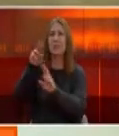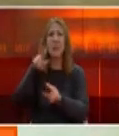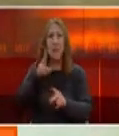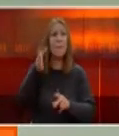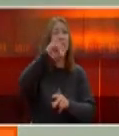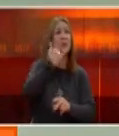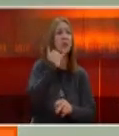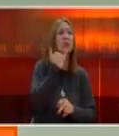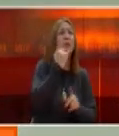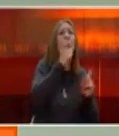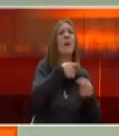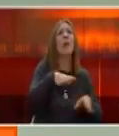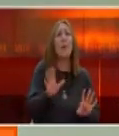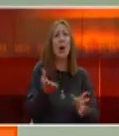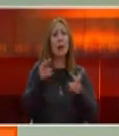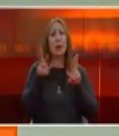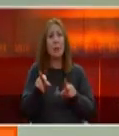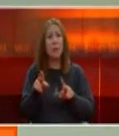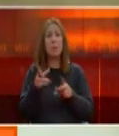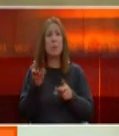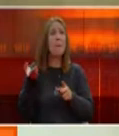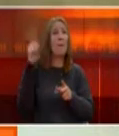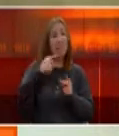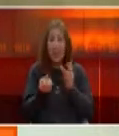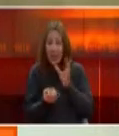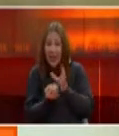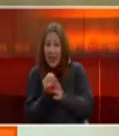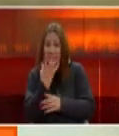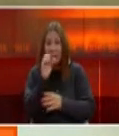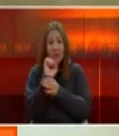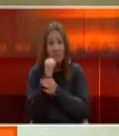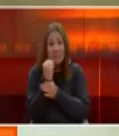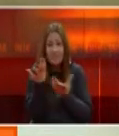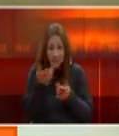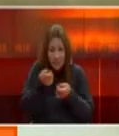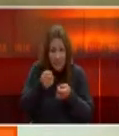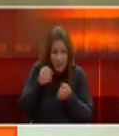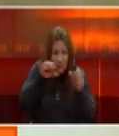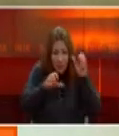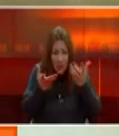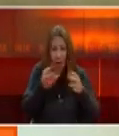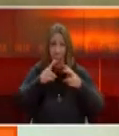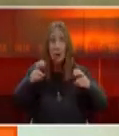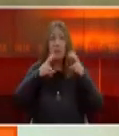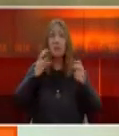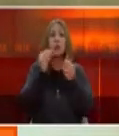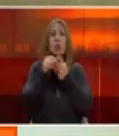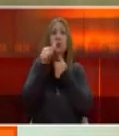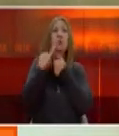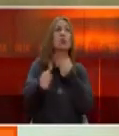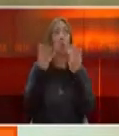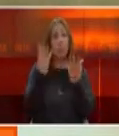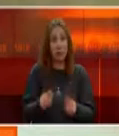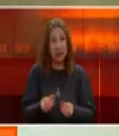başka müşteri bulamama veya başka yetiştirme tekniklerini araştırma yolunun çok uzun